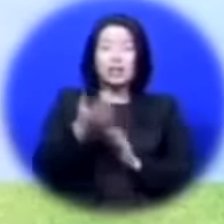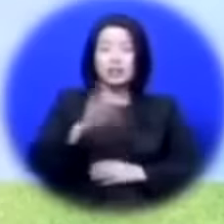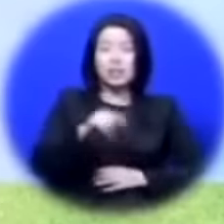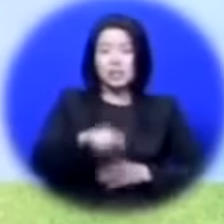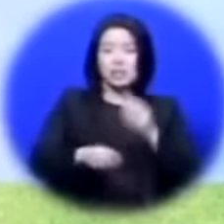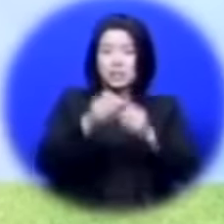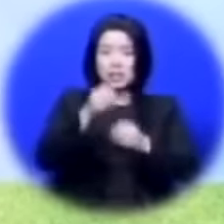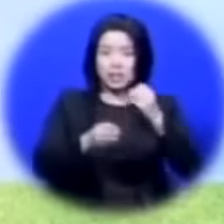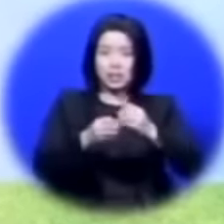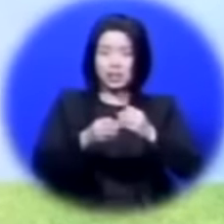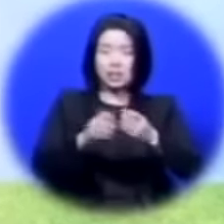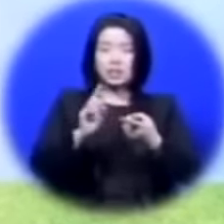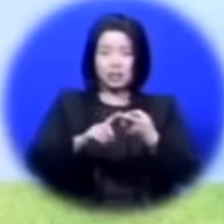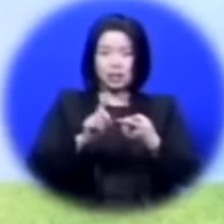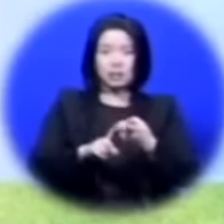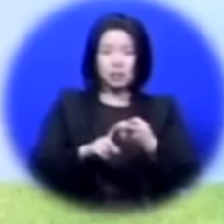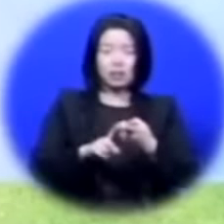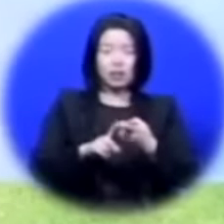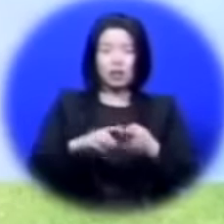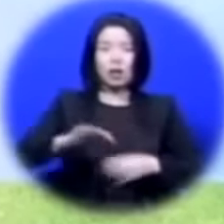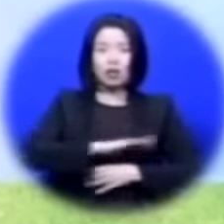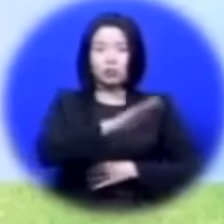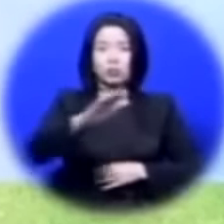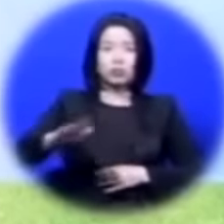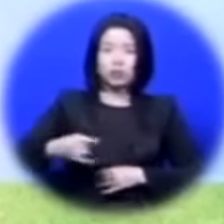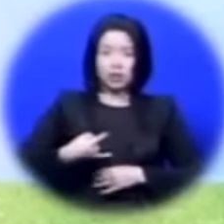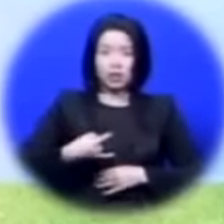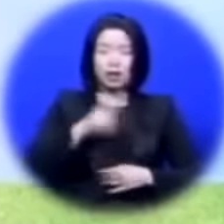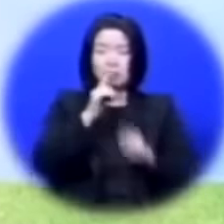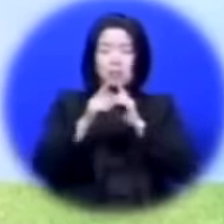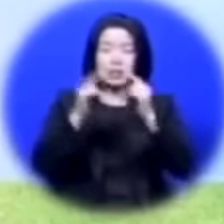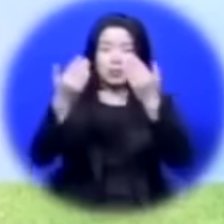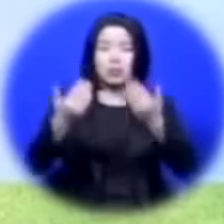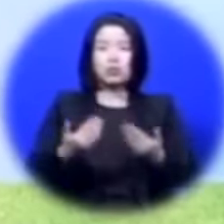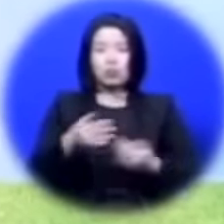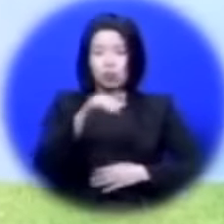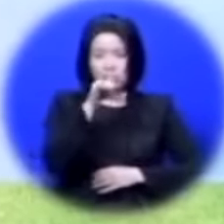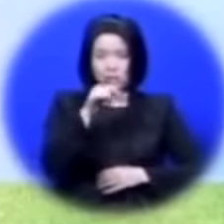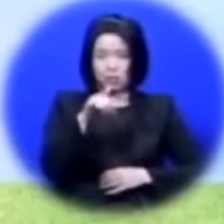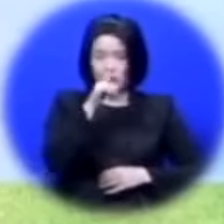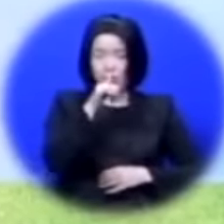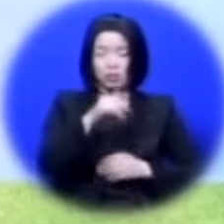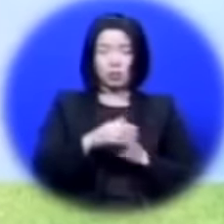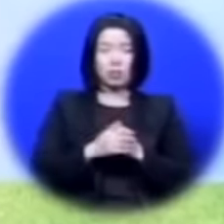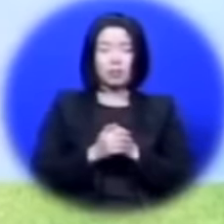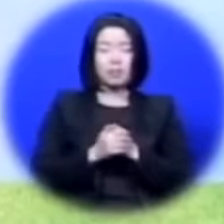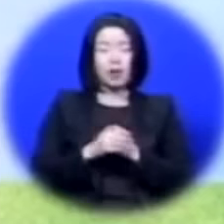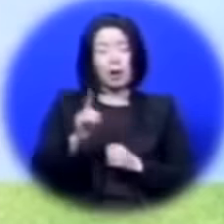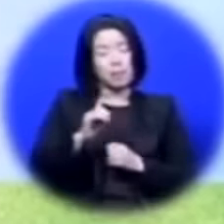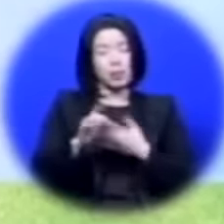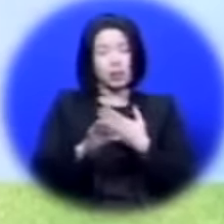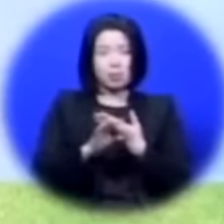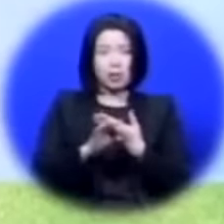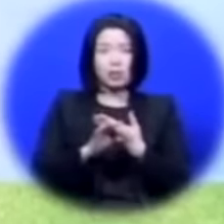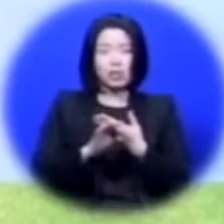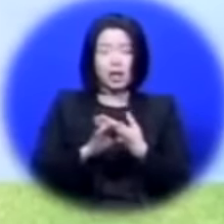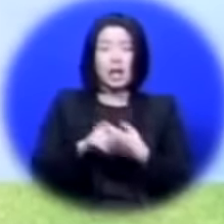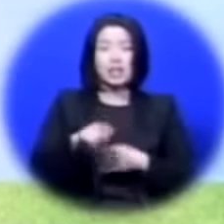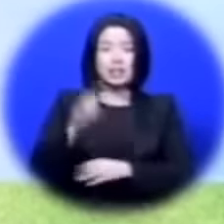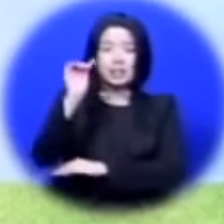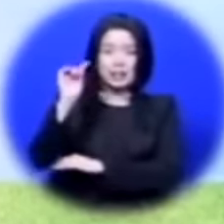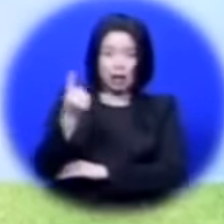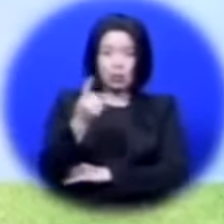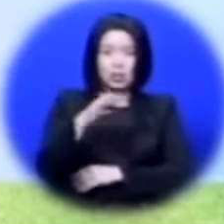시 자체가 우리에게 말씀해 주고 있는 것이 있습니다 그것은 아 다윗이